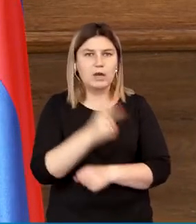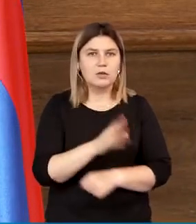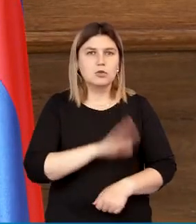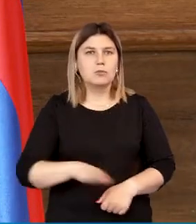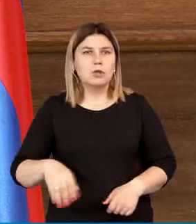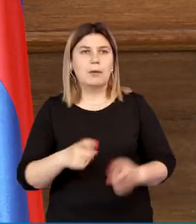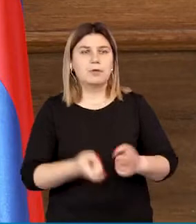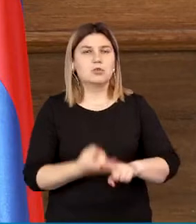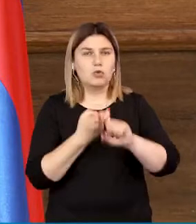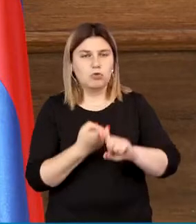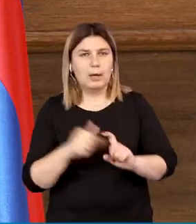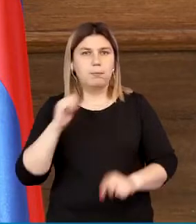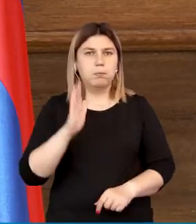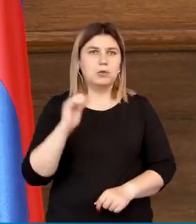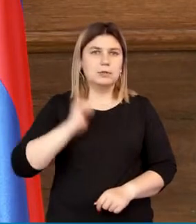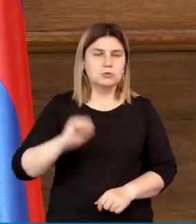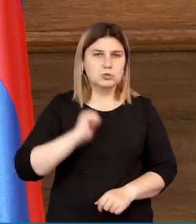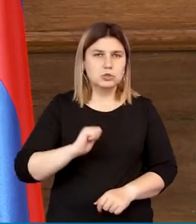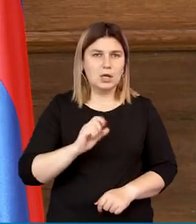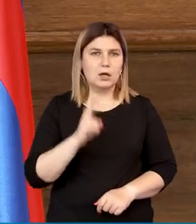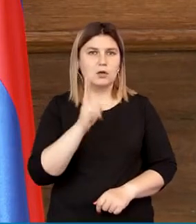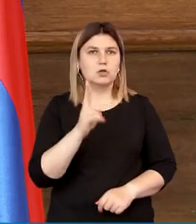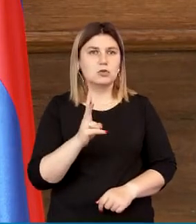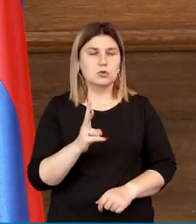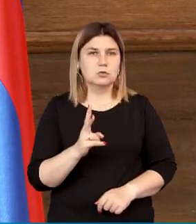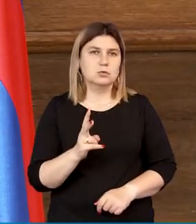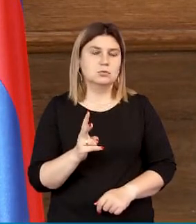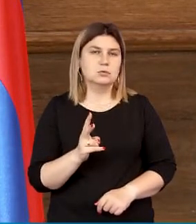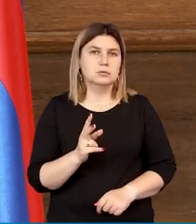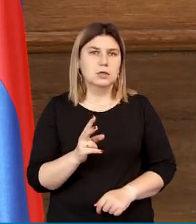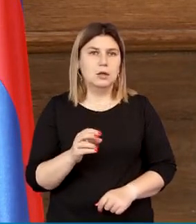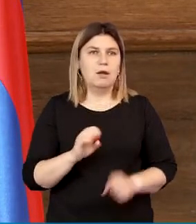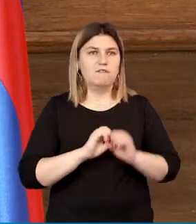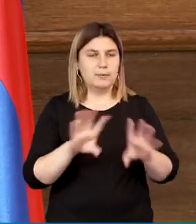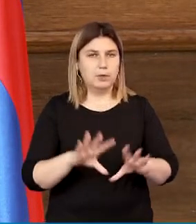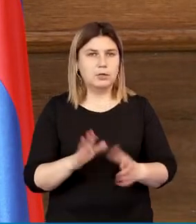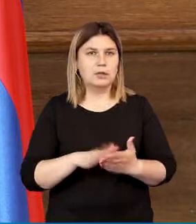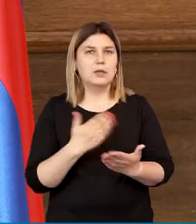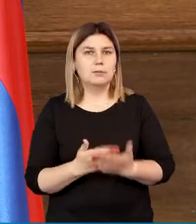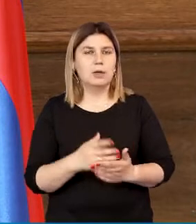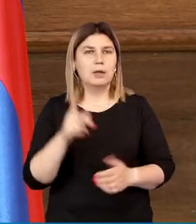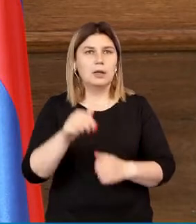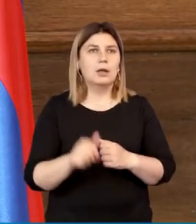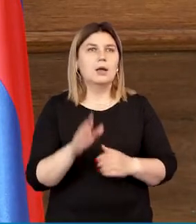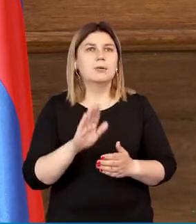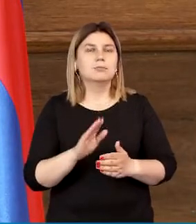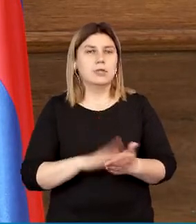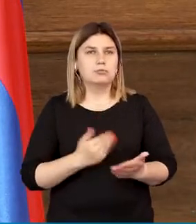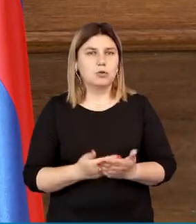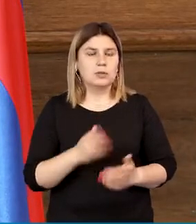szatni dziecka, a potem czekać, aż ktoś je wypuści? Chodzi na przykład o przedszkole 61,